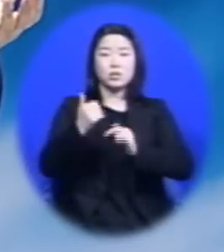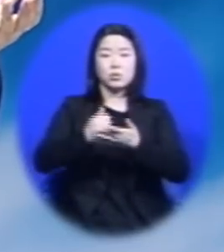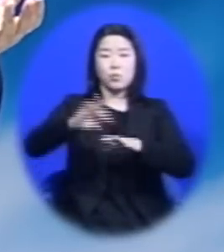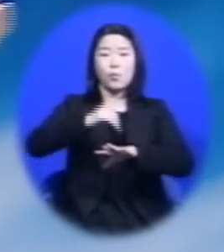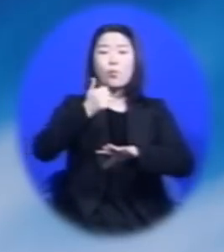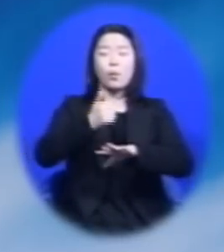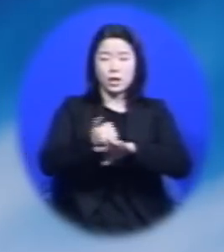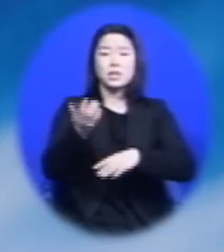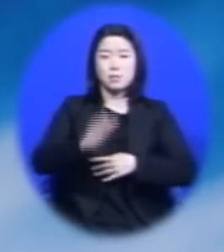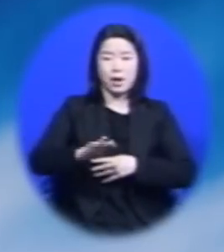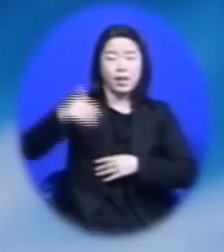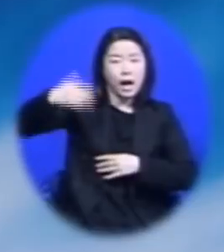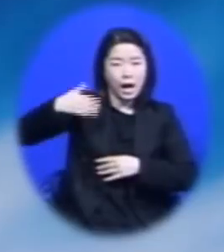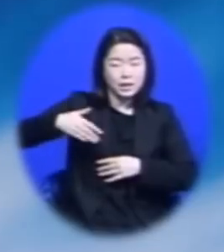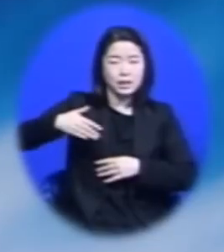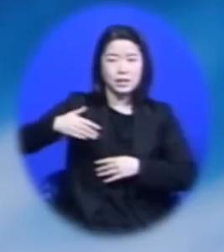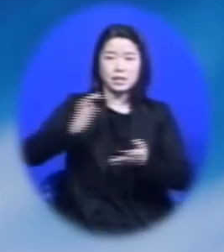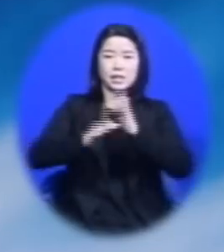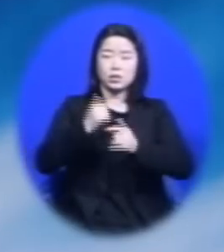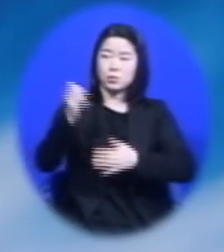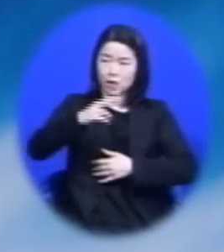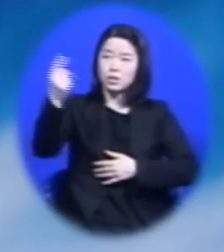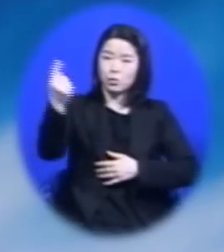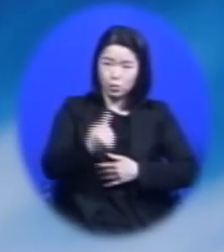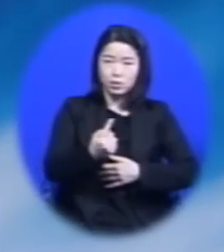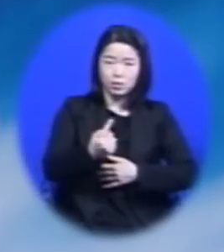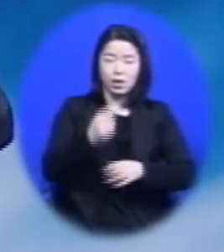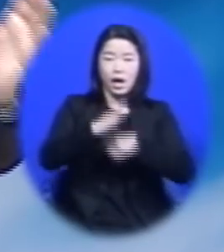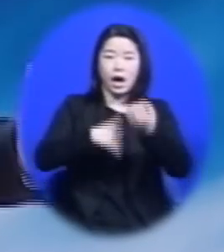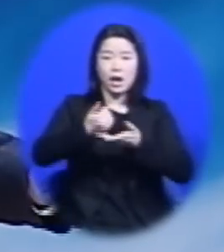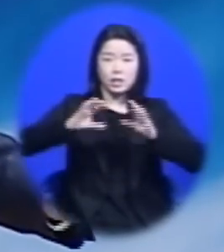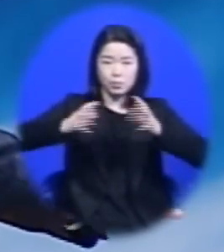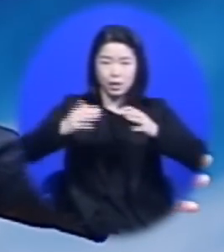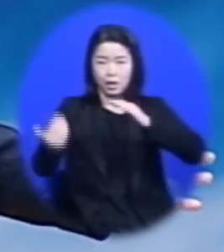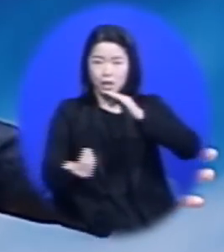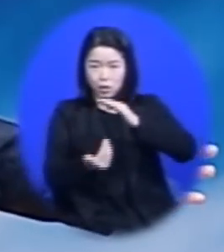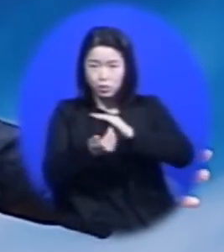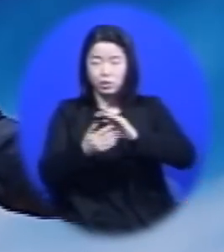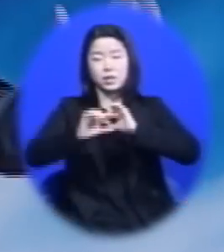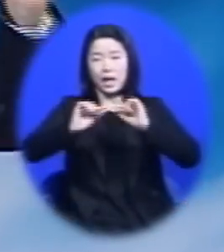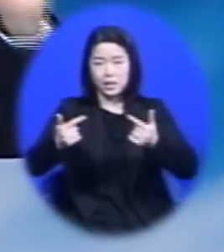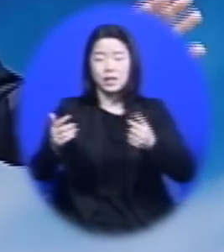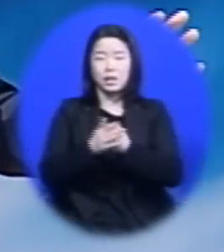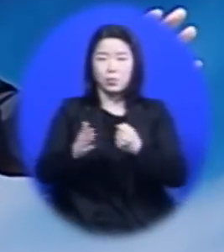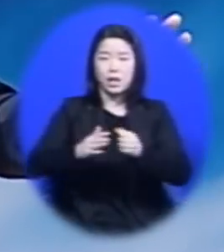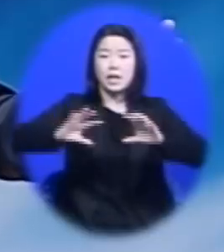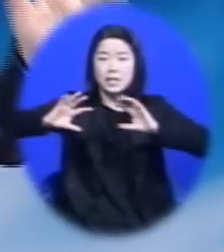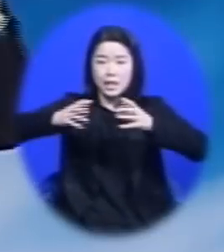왕이시기 아직까지 예수님이 재림하셔서 하나님의 나라가 이루어진게 아니기 때문에